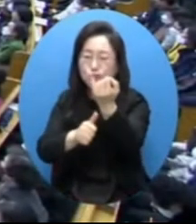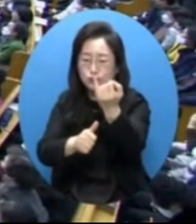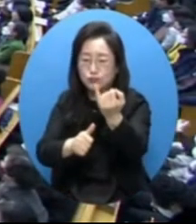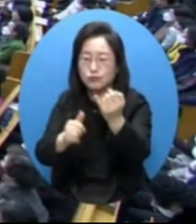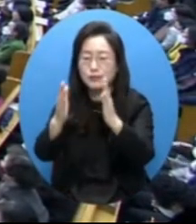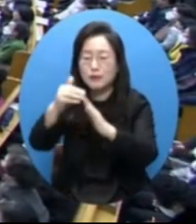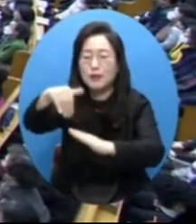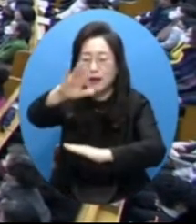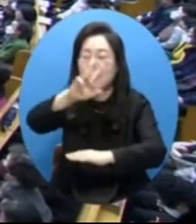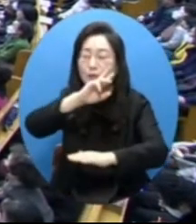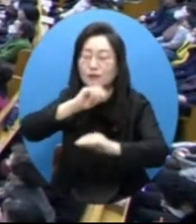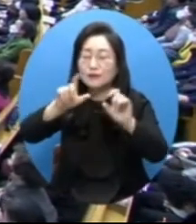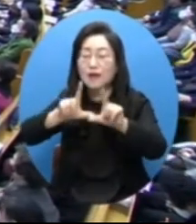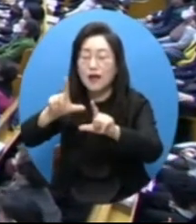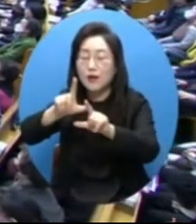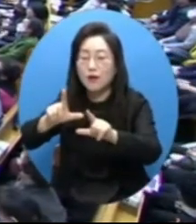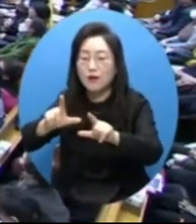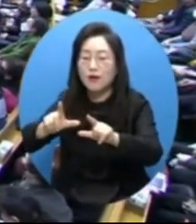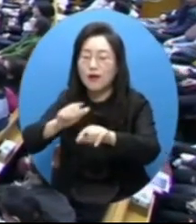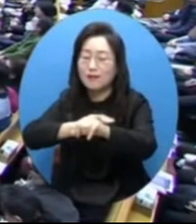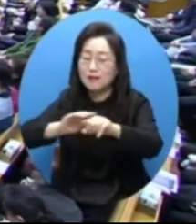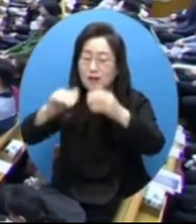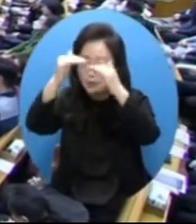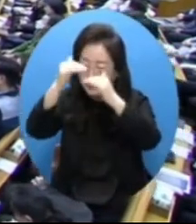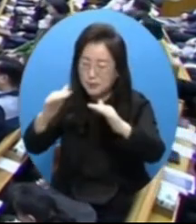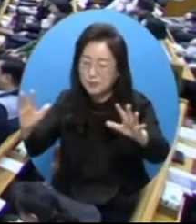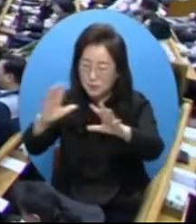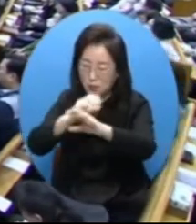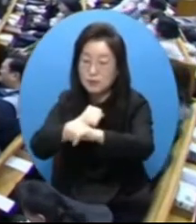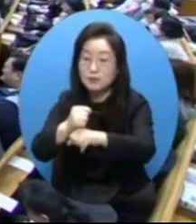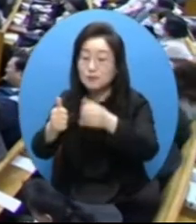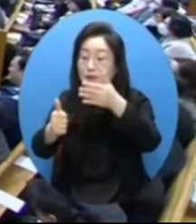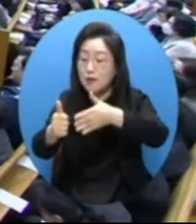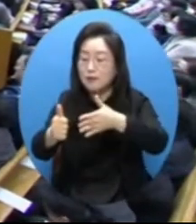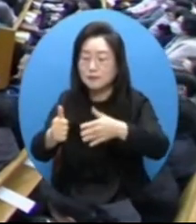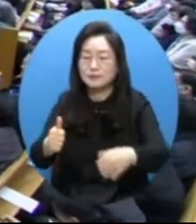편하게 지내도록 하세요 그리고 삶을 잘 정리하도록 하십시오